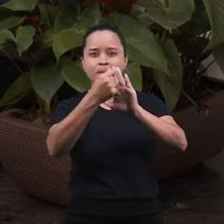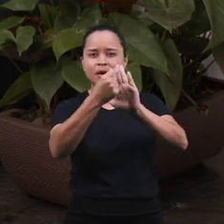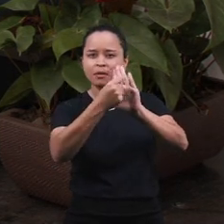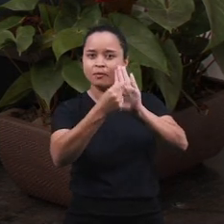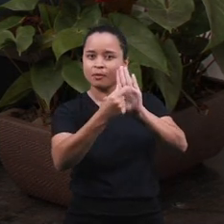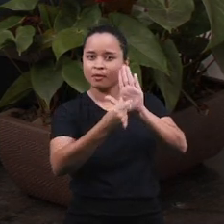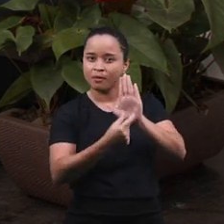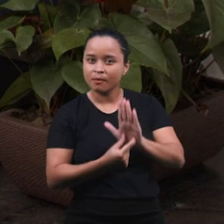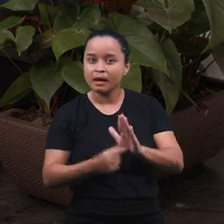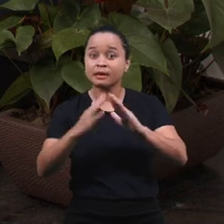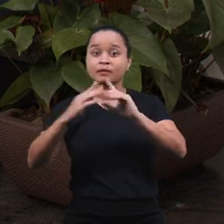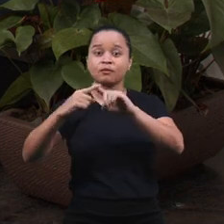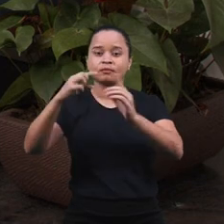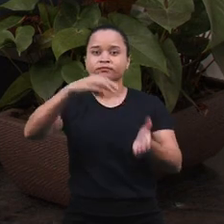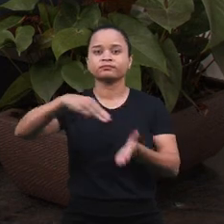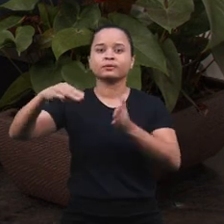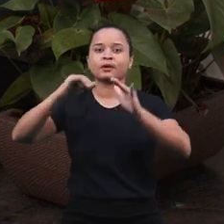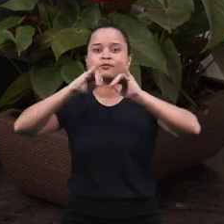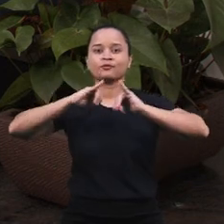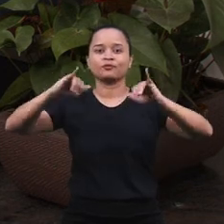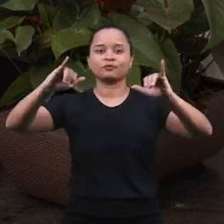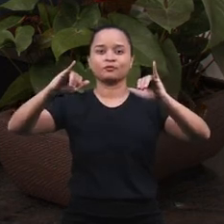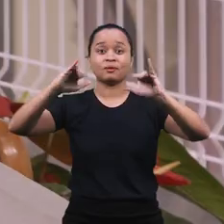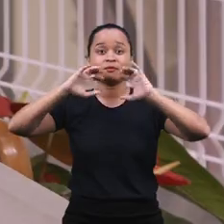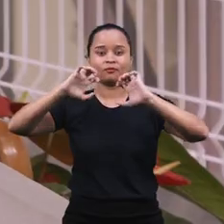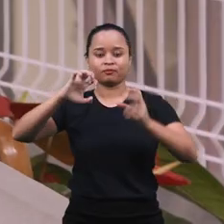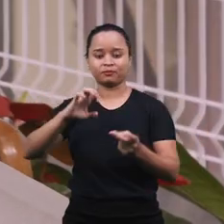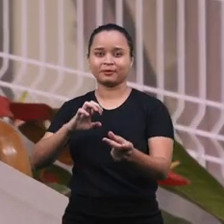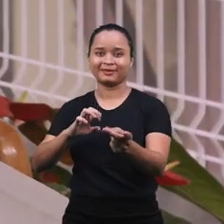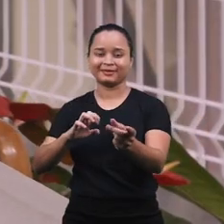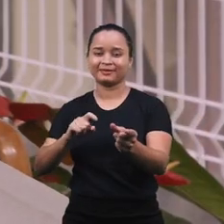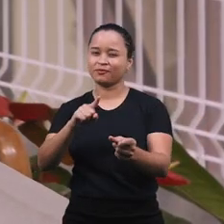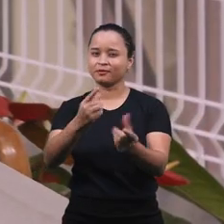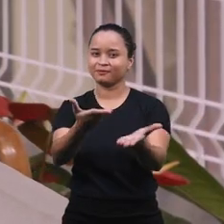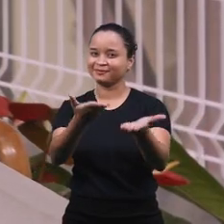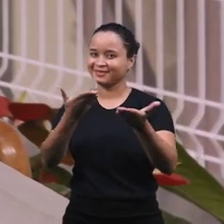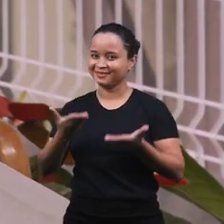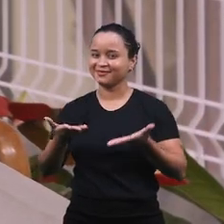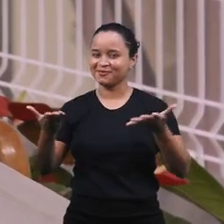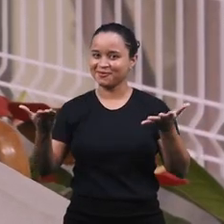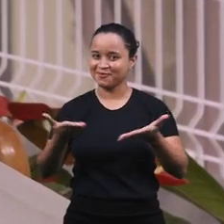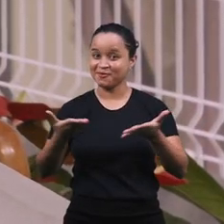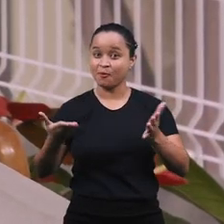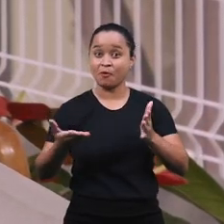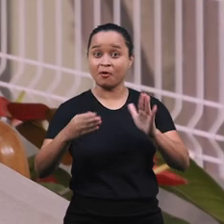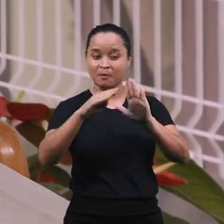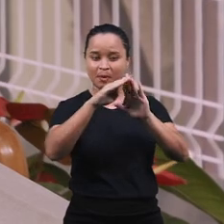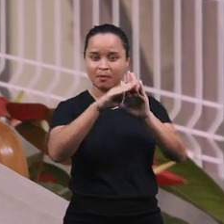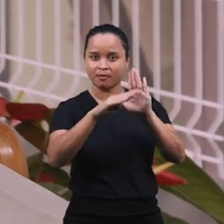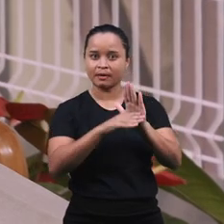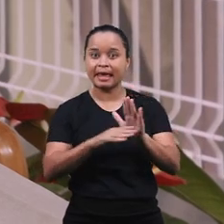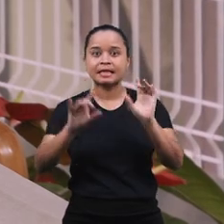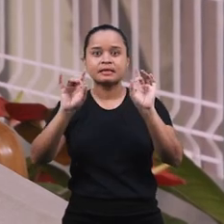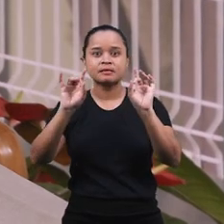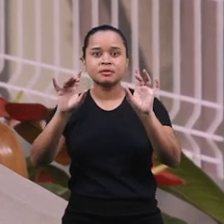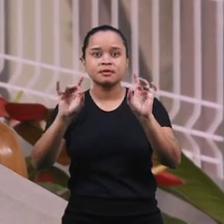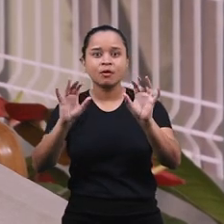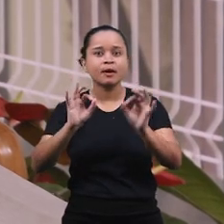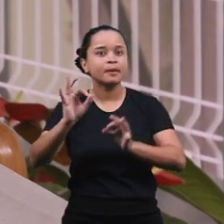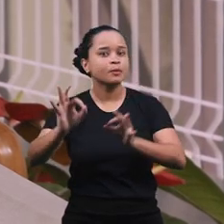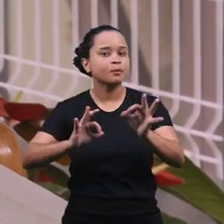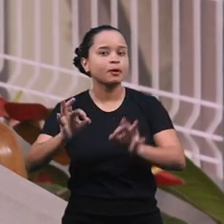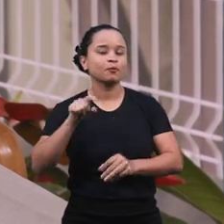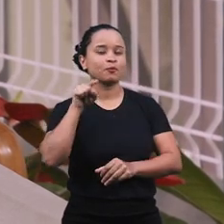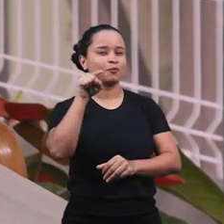chrétienne Maranatha en annonçant l'Évangile éternel. Soyez bienvenus à ce programme qui est fait spécialement pour